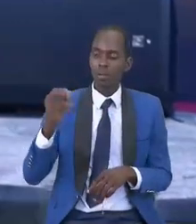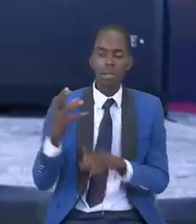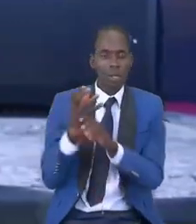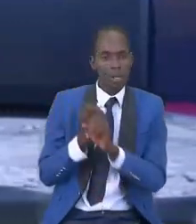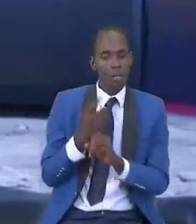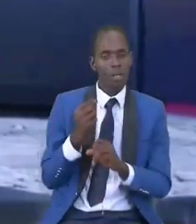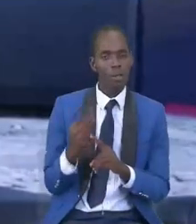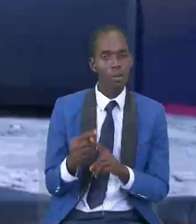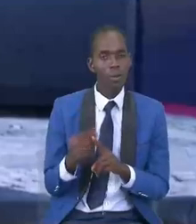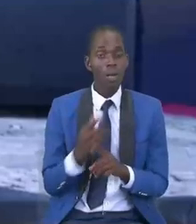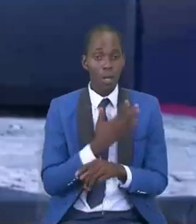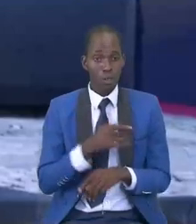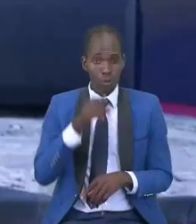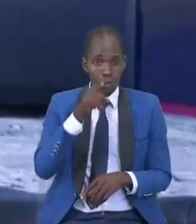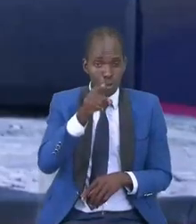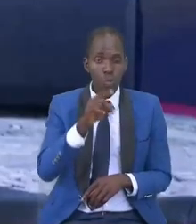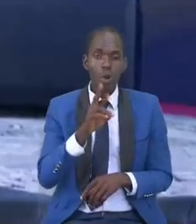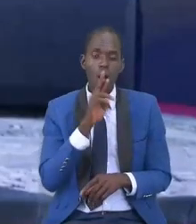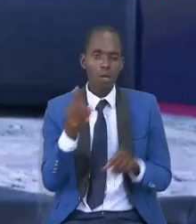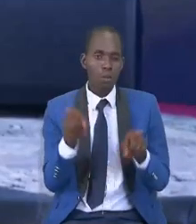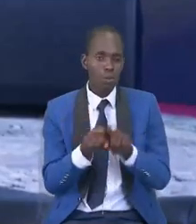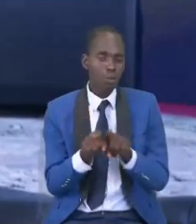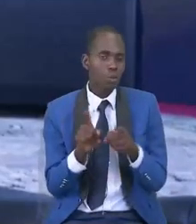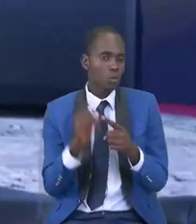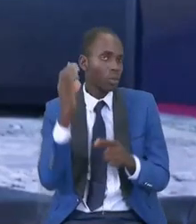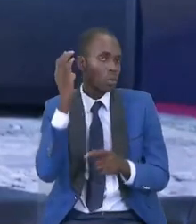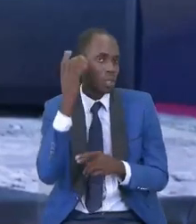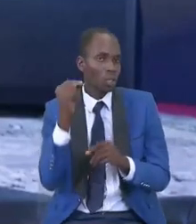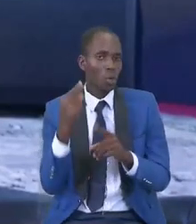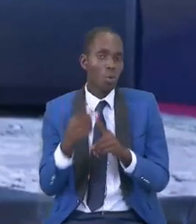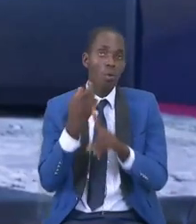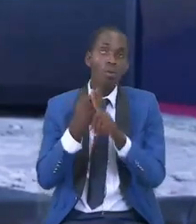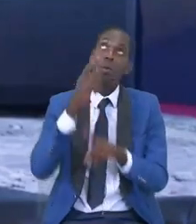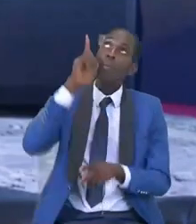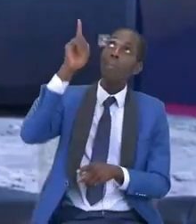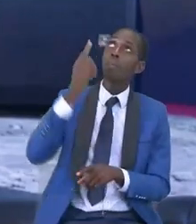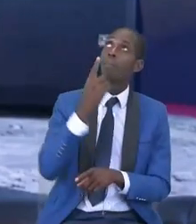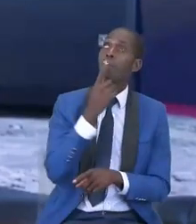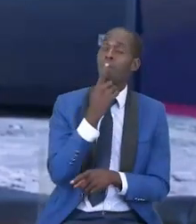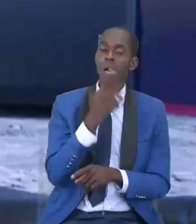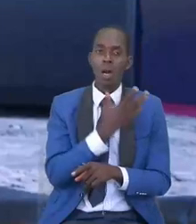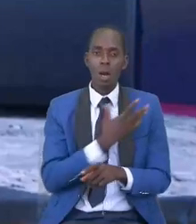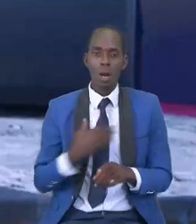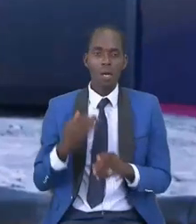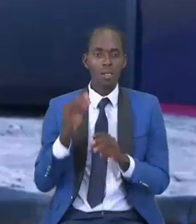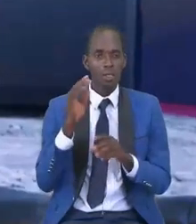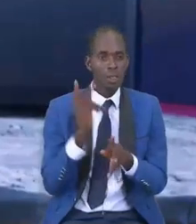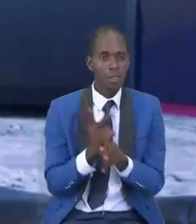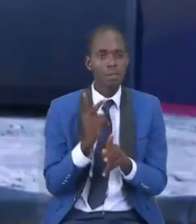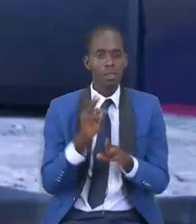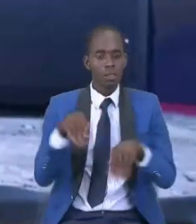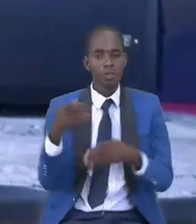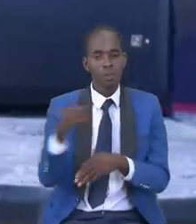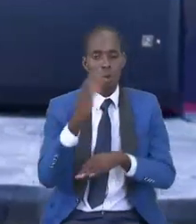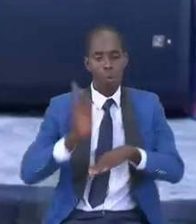a écouté la parole, la révélation. Et toi, tu dois écouter la parole de sa bouche. Et les avertis de